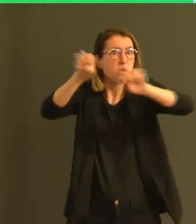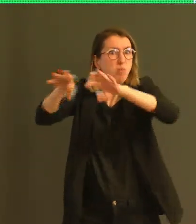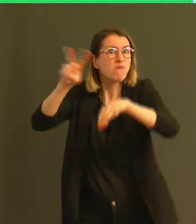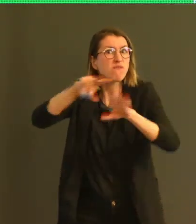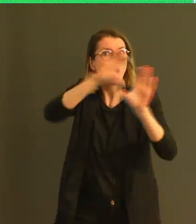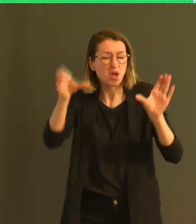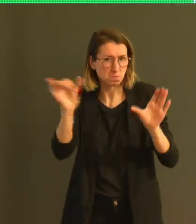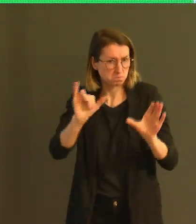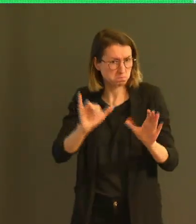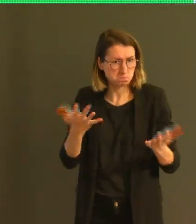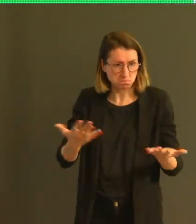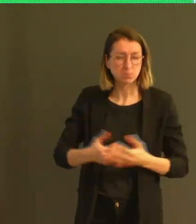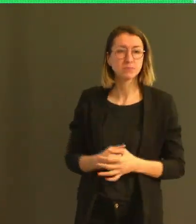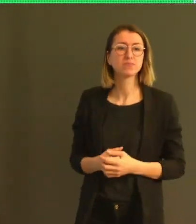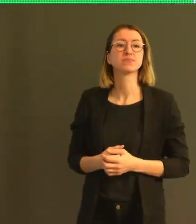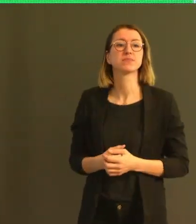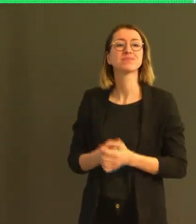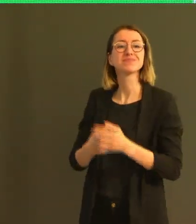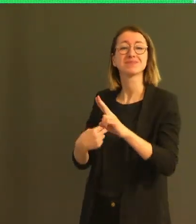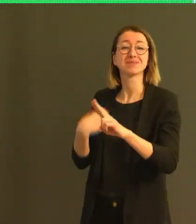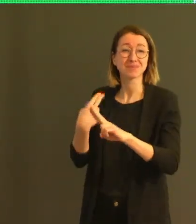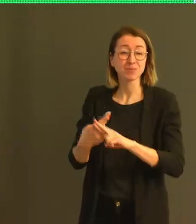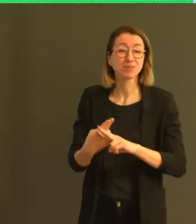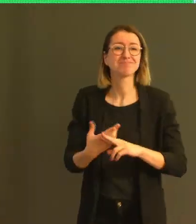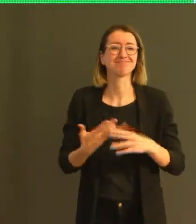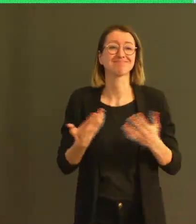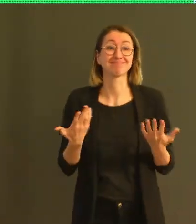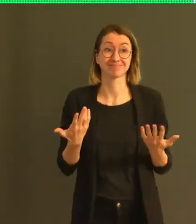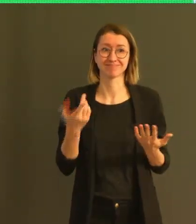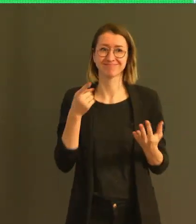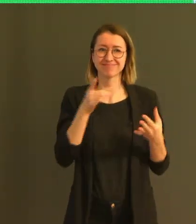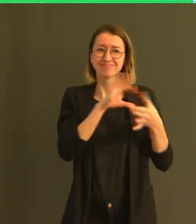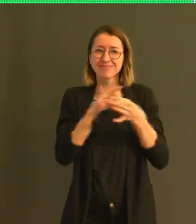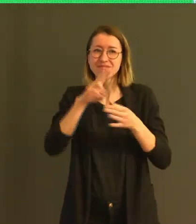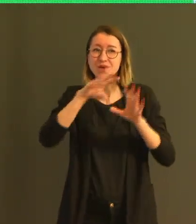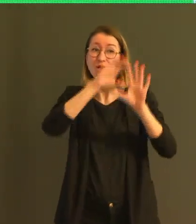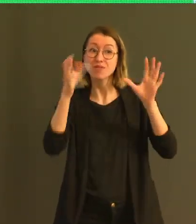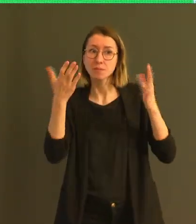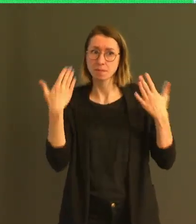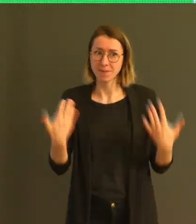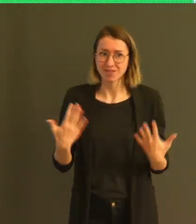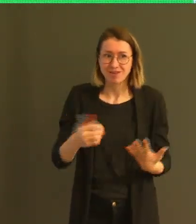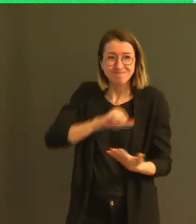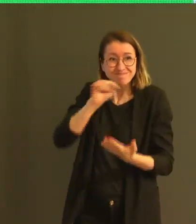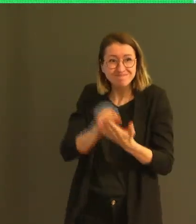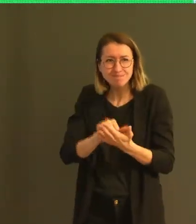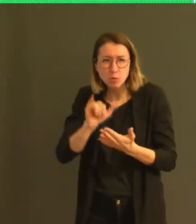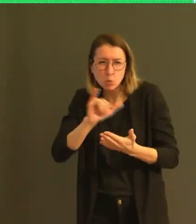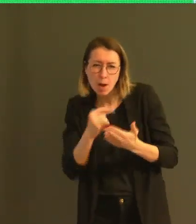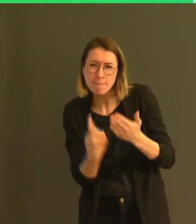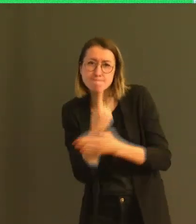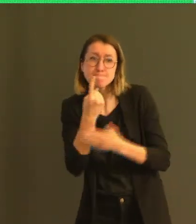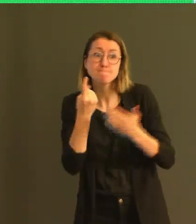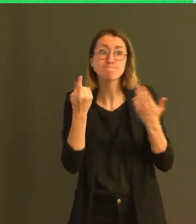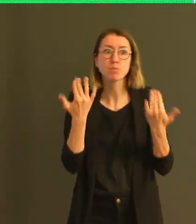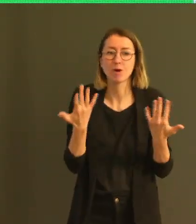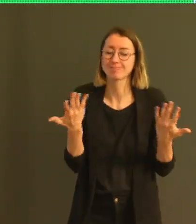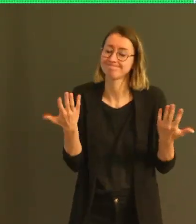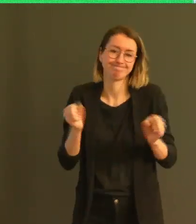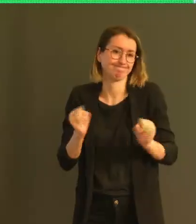ce qui se passe devant ce nombre de cas un peu plus important en flandre qu'en wallonie à bruxelles